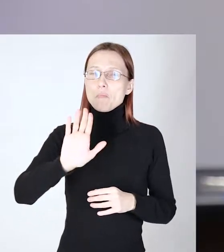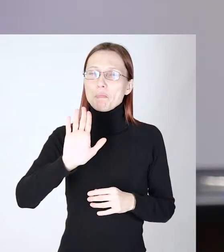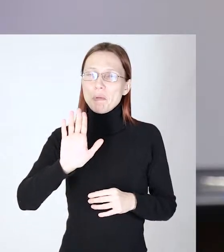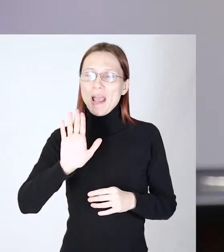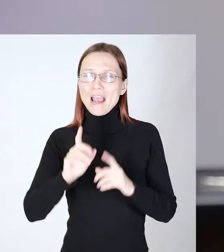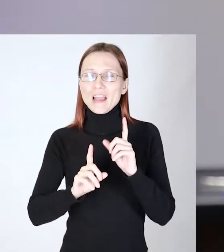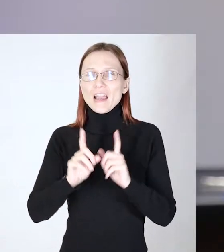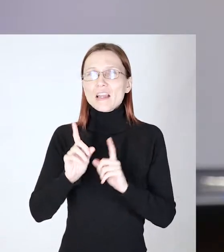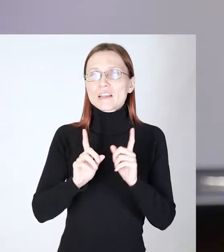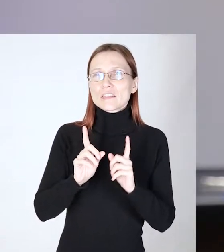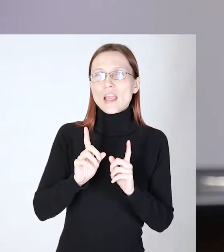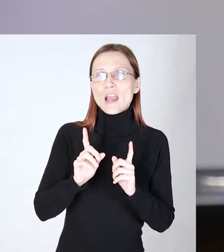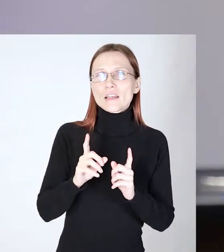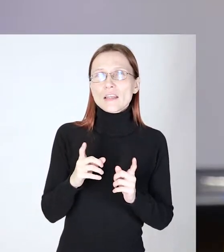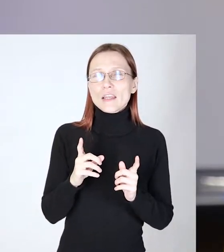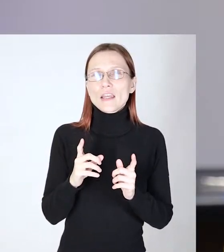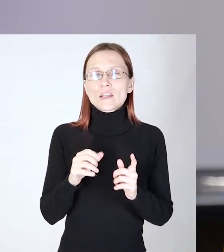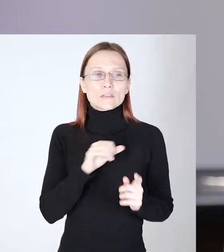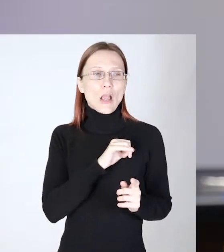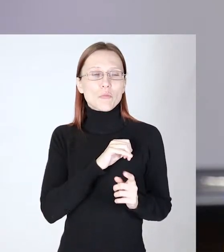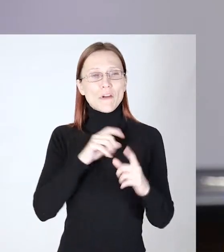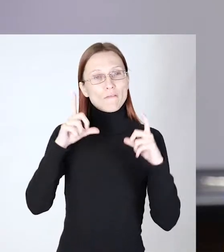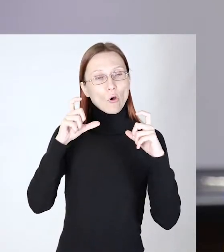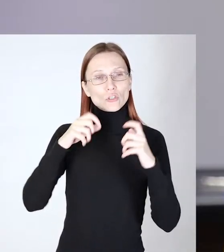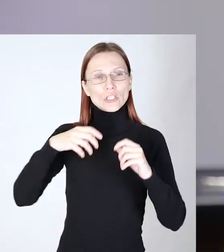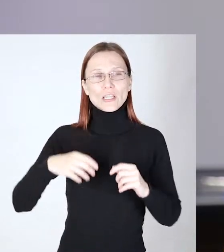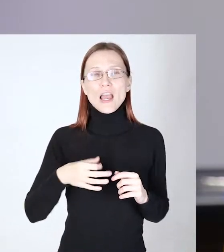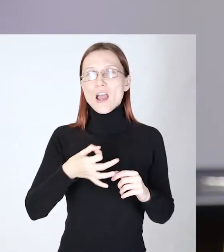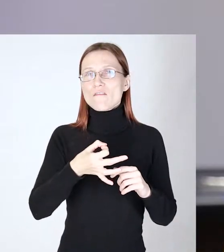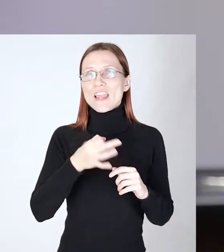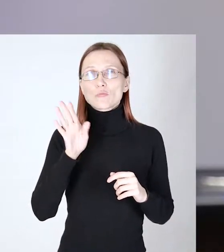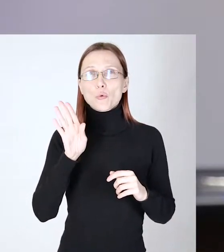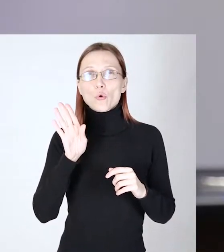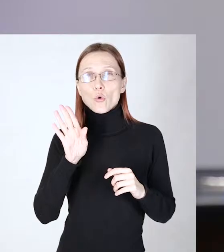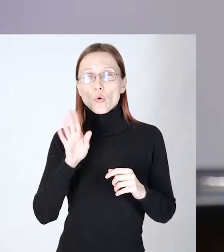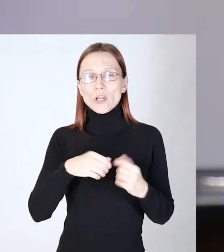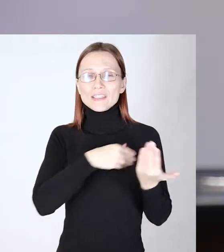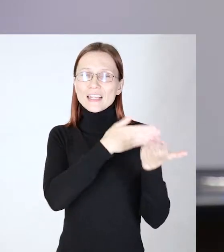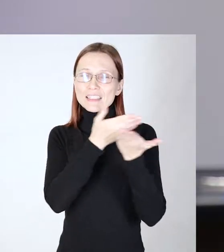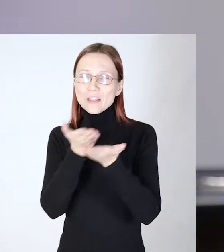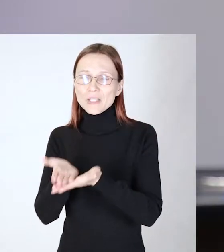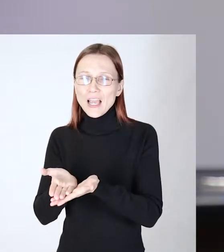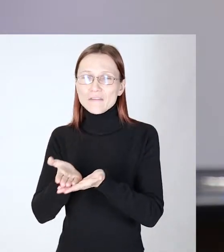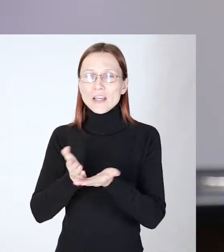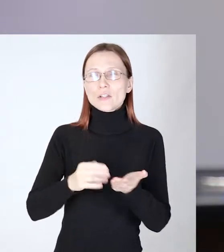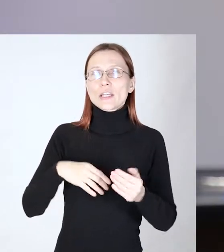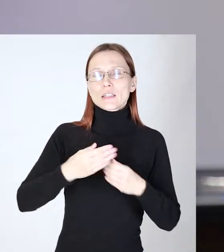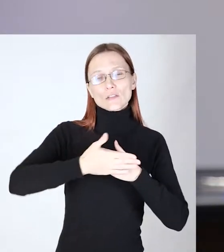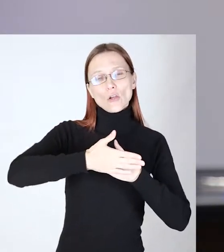dobré zdieľať fotografie zaujímavé a také, ktoré nemá nikto iný. Pretože keď si otvorím svoj